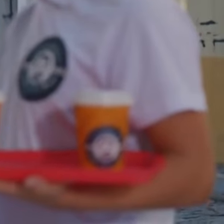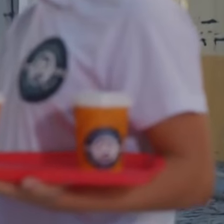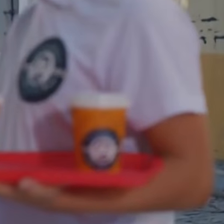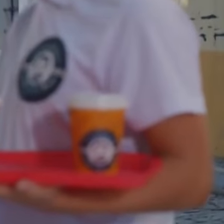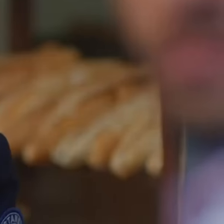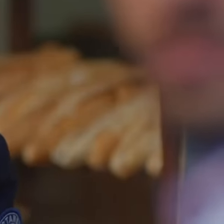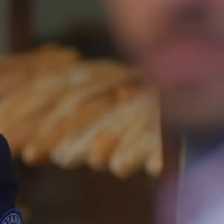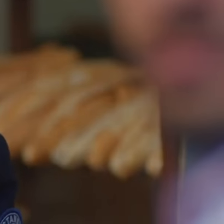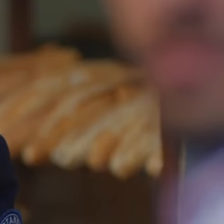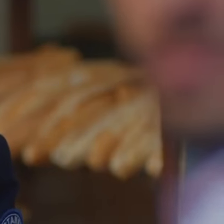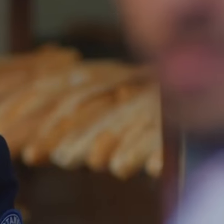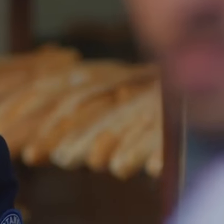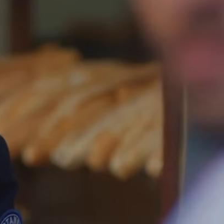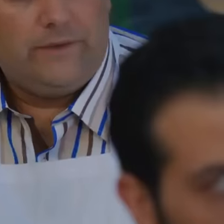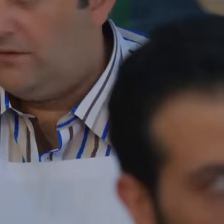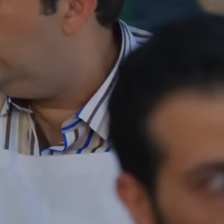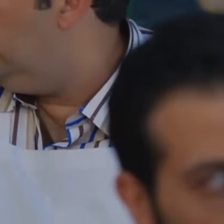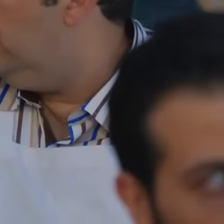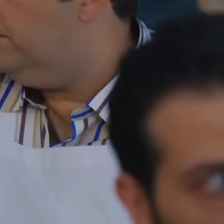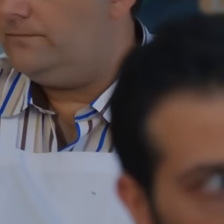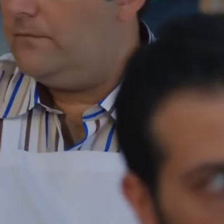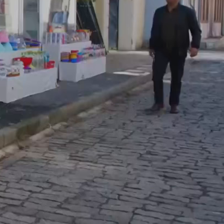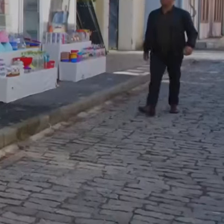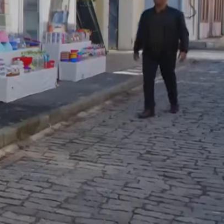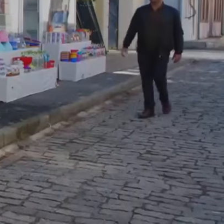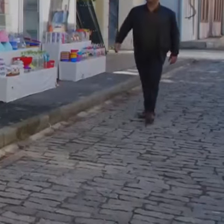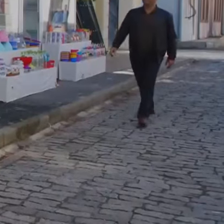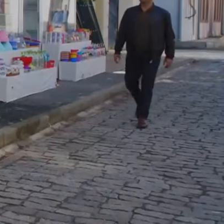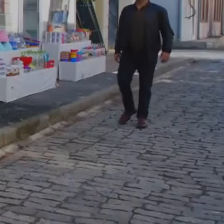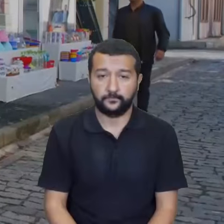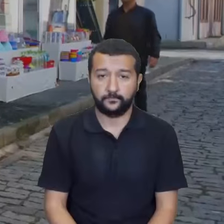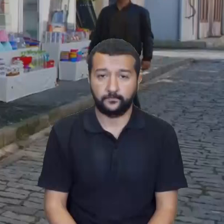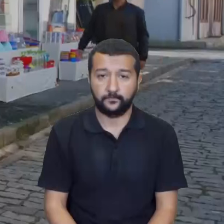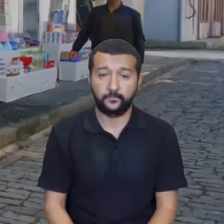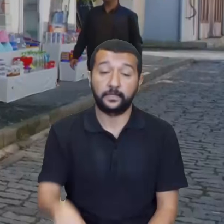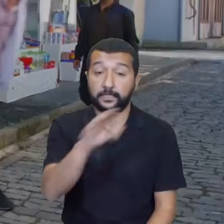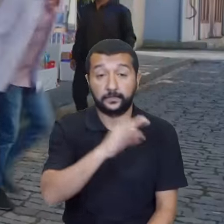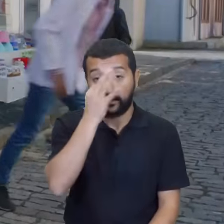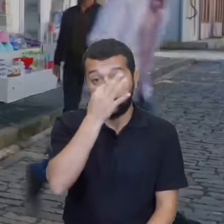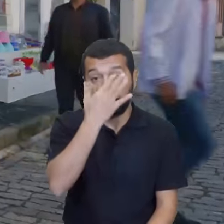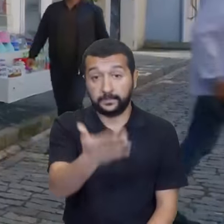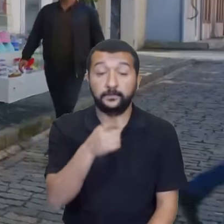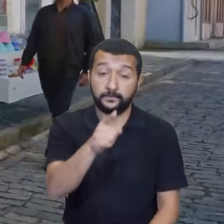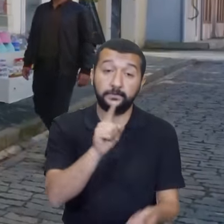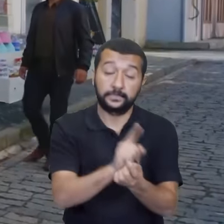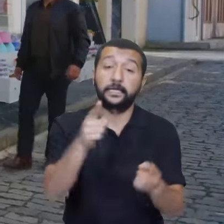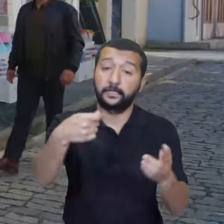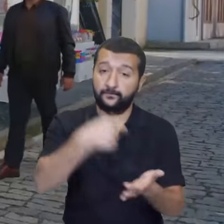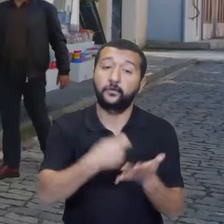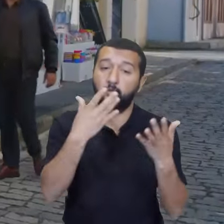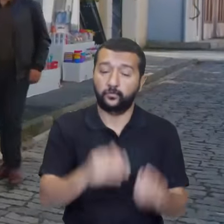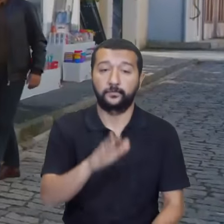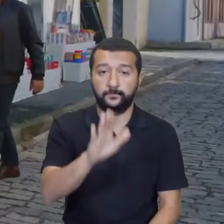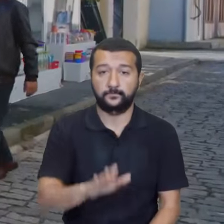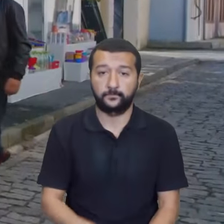İlyas ara sokaktan dönüp geldi. Zeki ile Metin gerilerek birbirlerine baktılar. Hadi kolay gelsin. Neyse bir ara hesapları hallederiz.